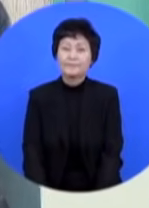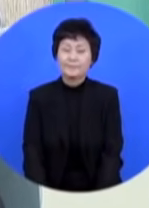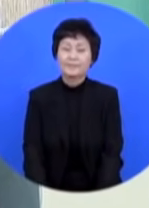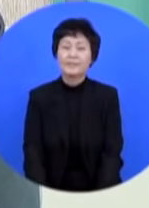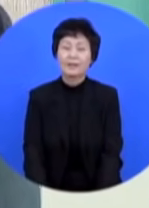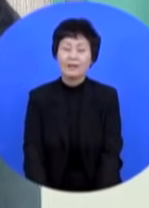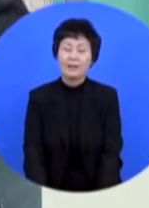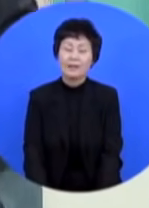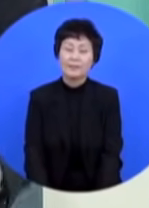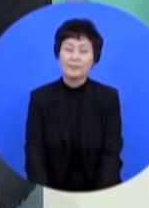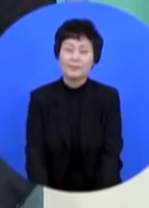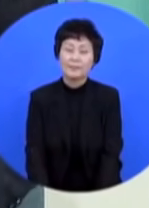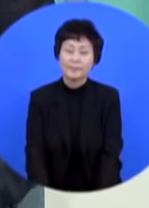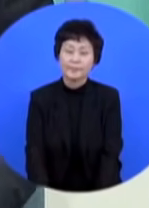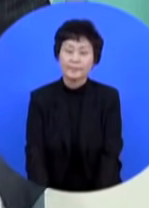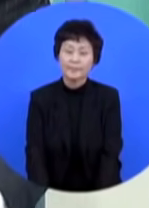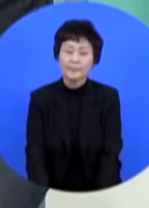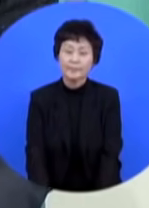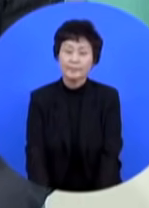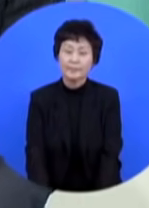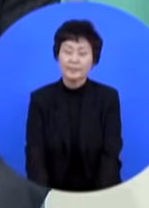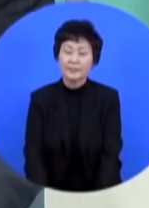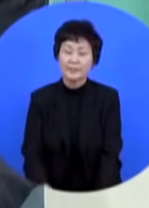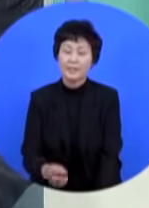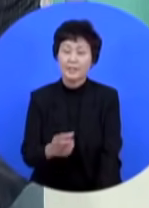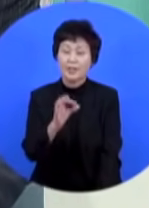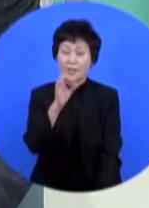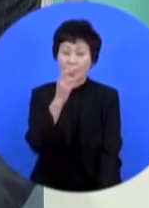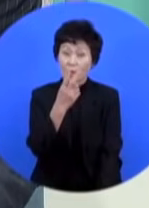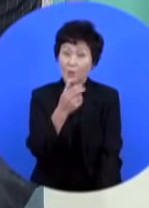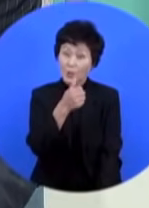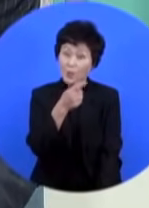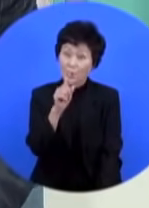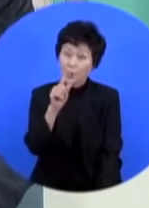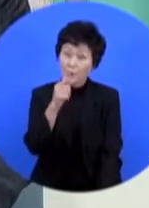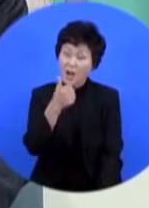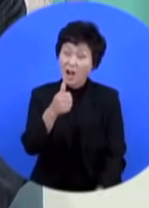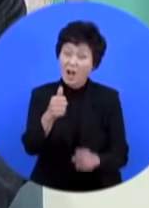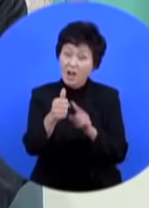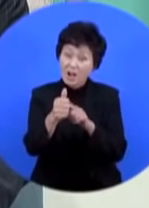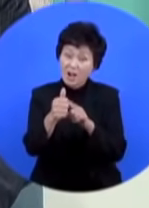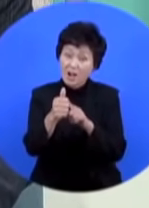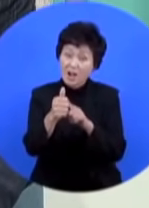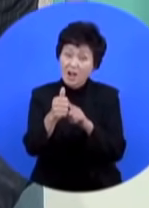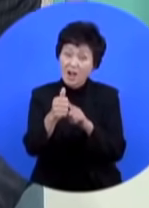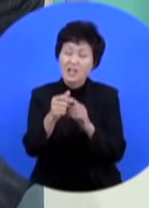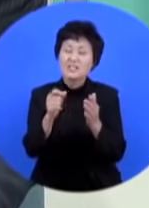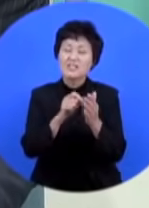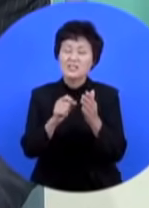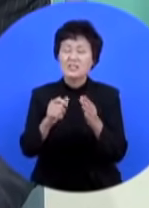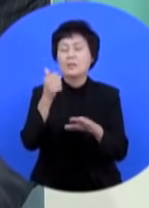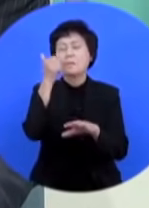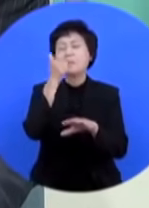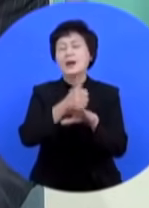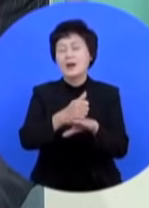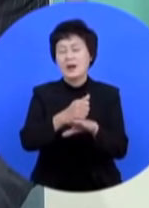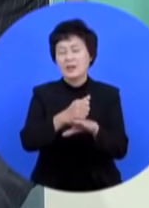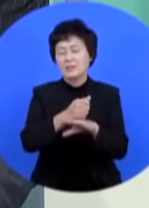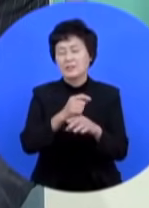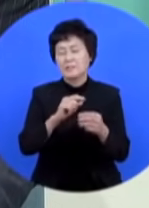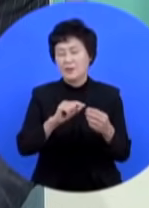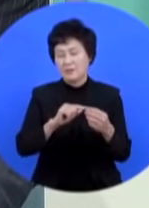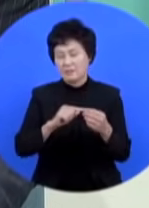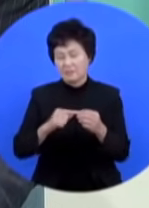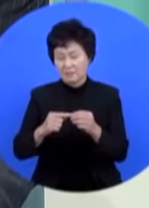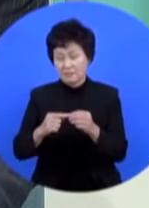이게 우리 요한 군의 마지막 글이네요. 네, 그렇습니다. 그런데 진짜 마지막